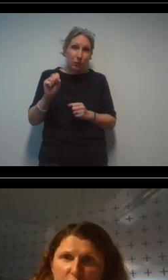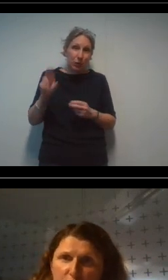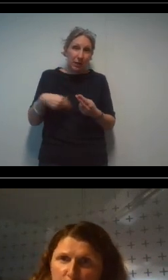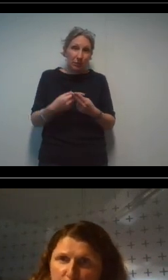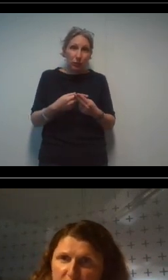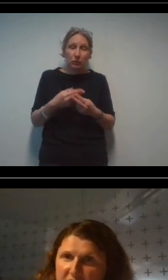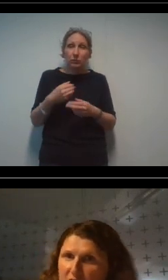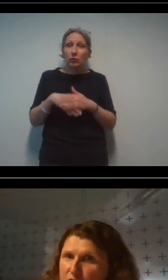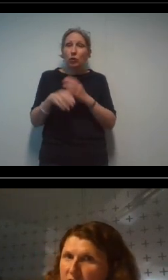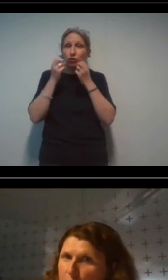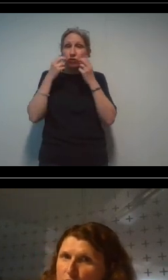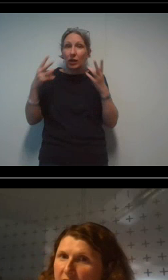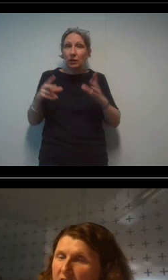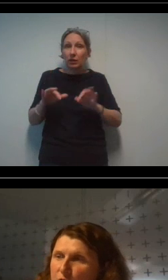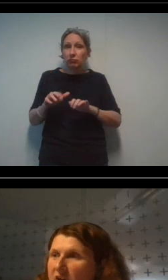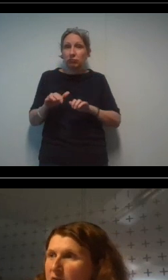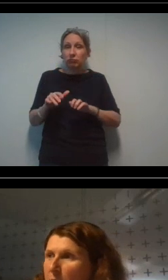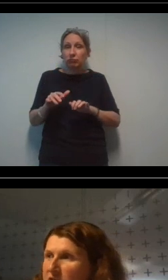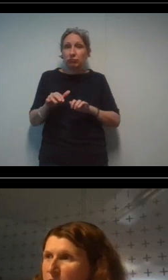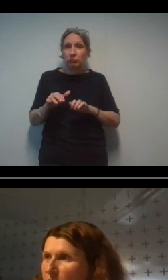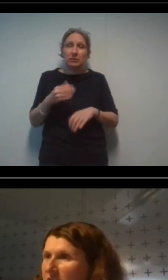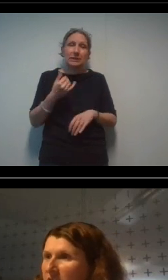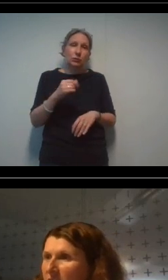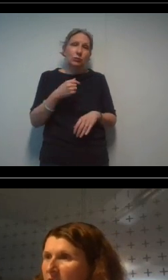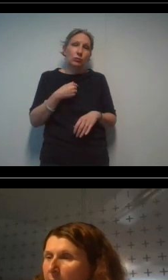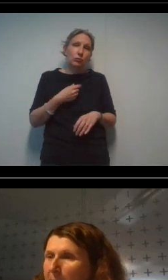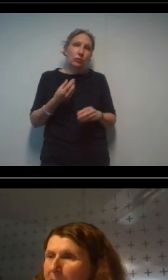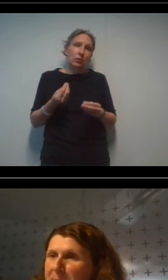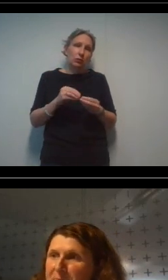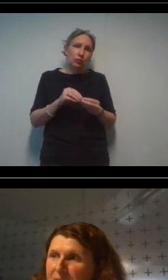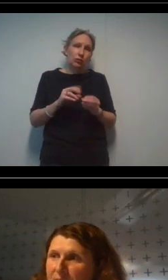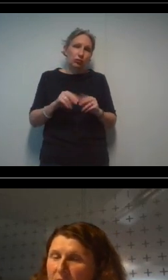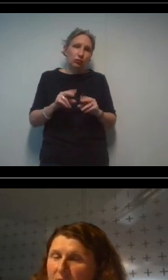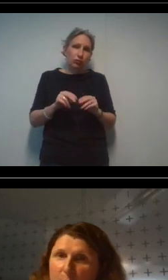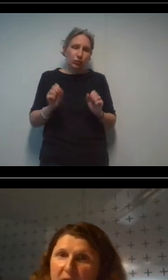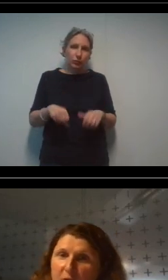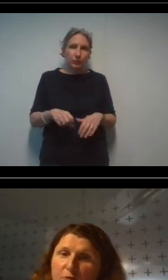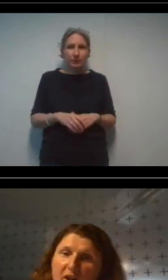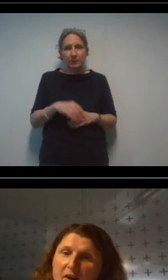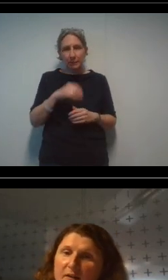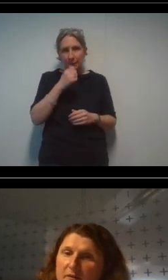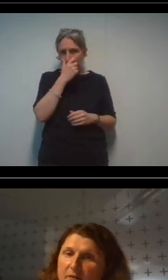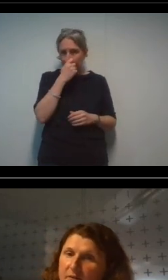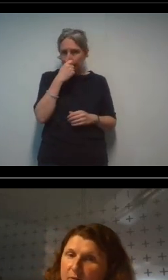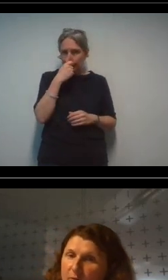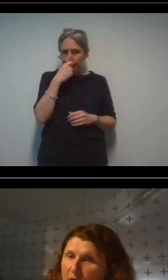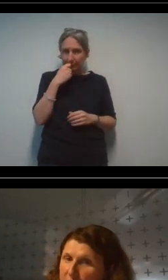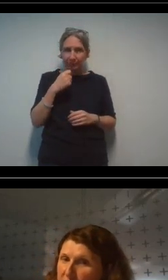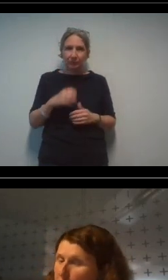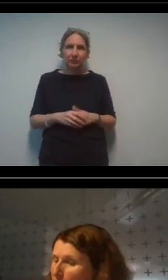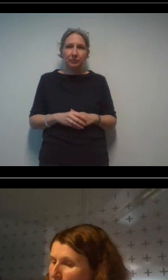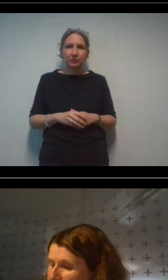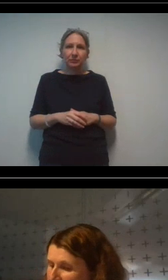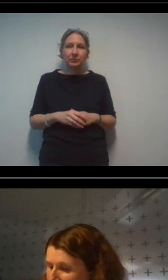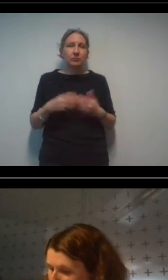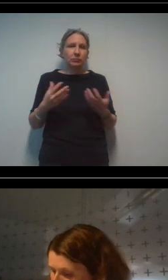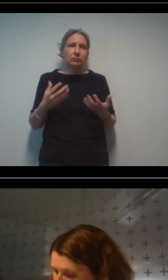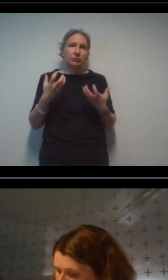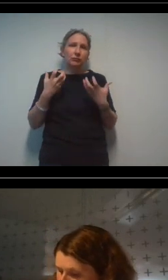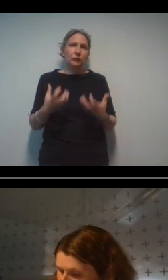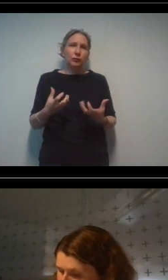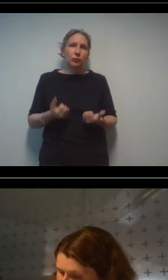tu ne l'as pas, tu me diras, je vais rajouter l'information. Mais en tout cas, on a envie de vous